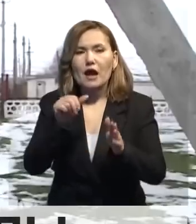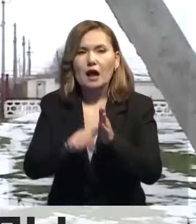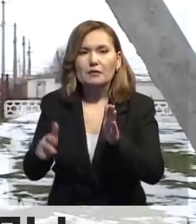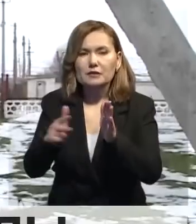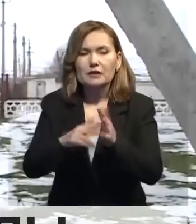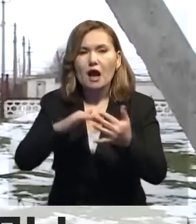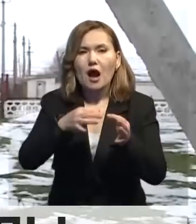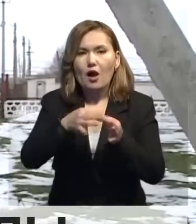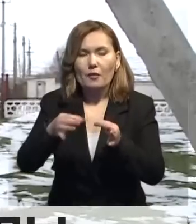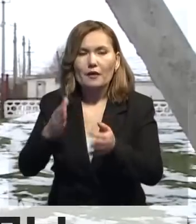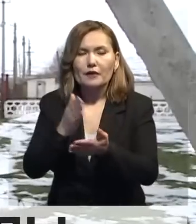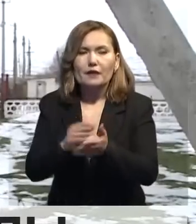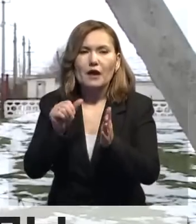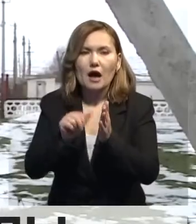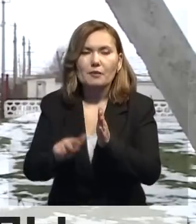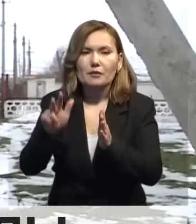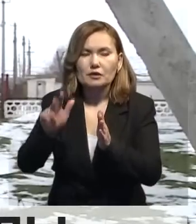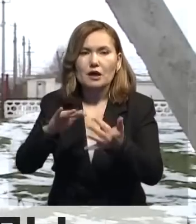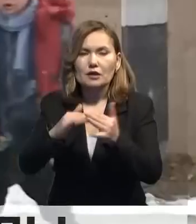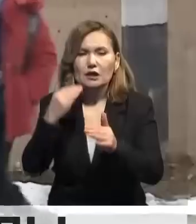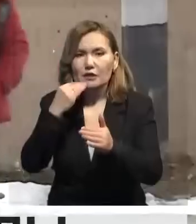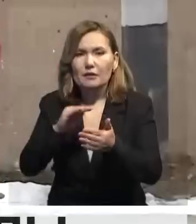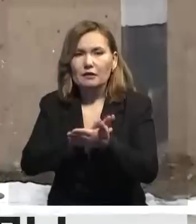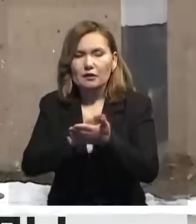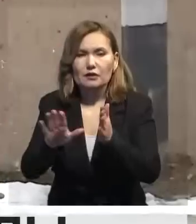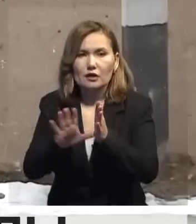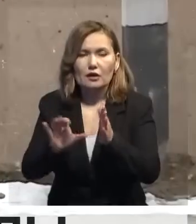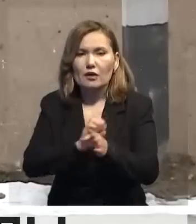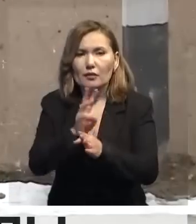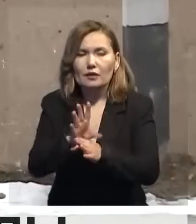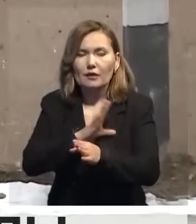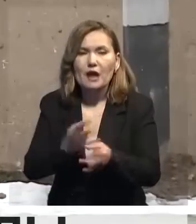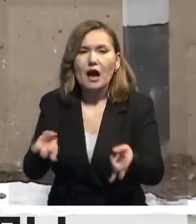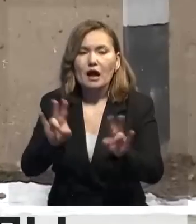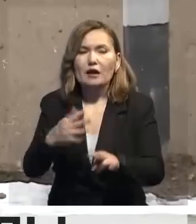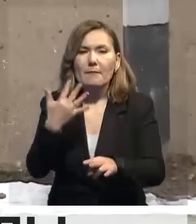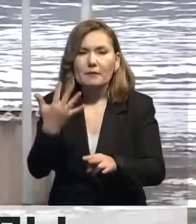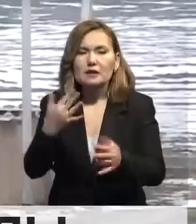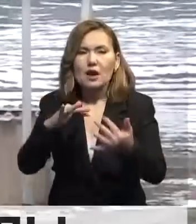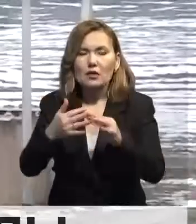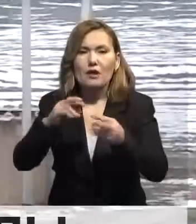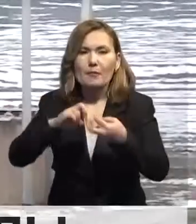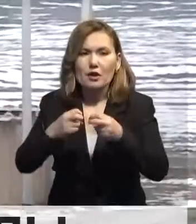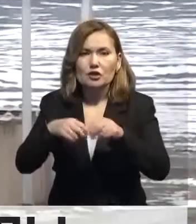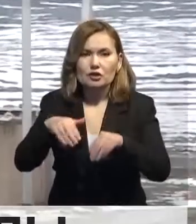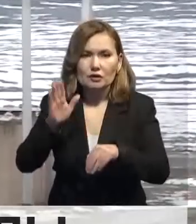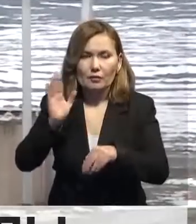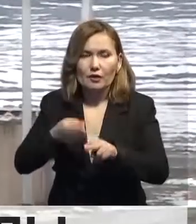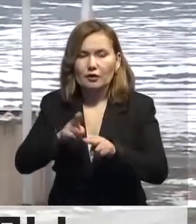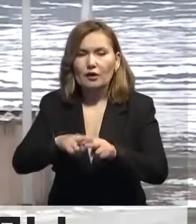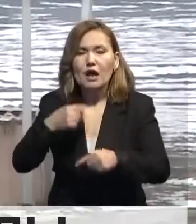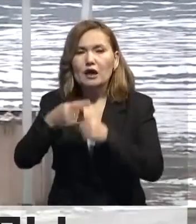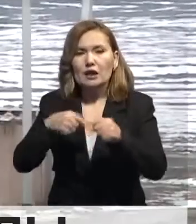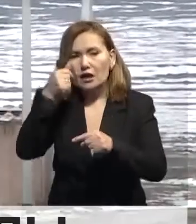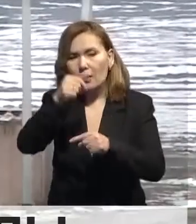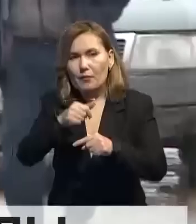мекен бар. Соның 63-ші сапалы электр қуатымен қамтылған. Биыл қалған 5 ауылдың мәселесі шешілмек. Бұдан бөлек келесі жылы бұл елді